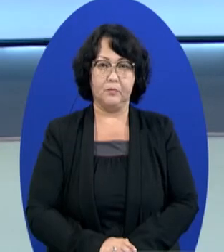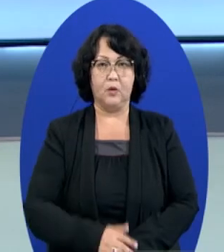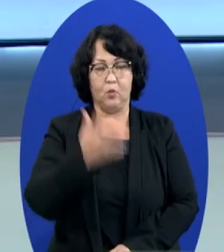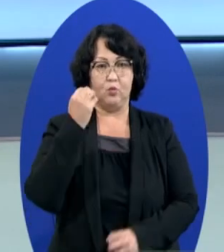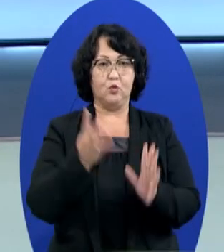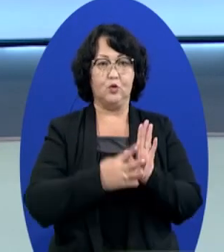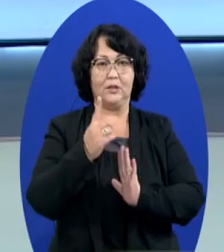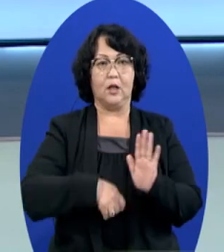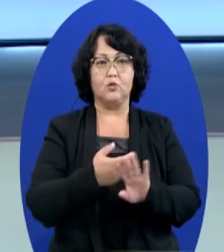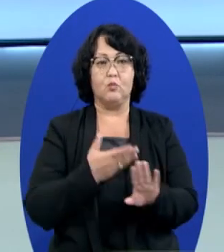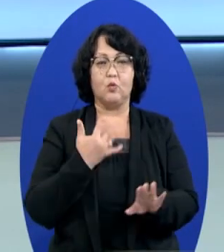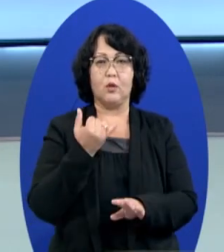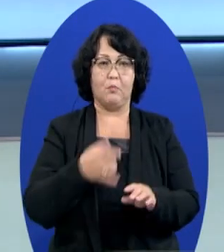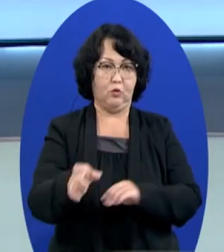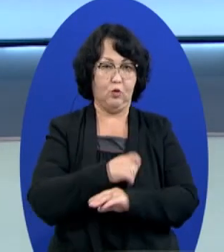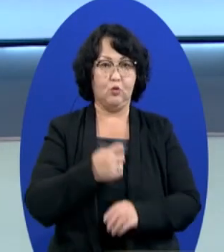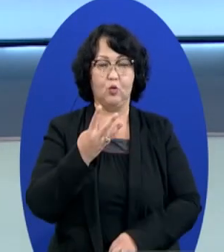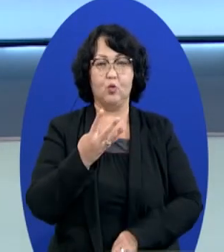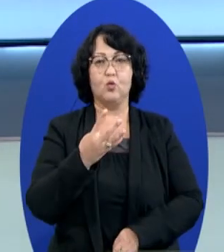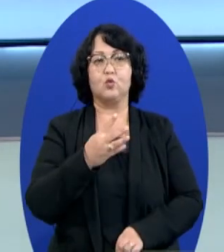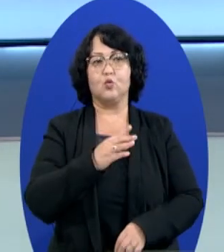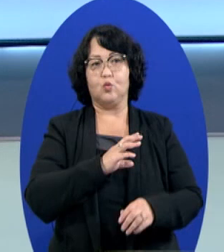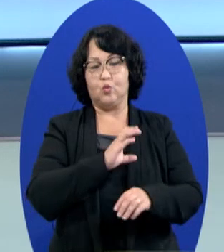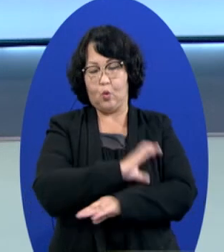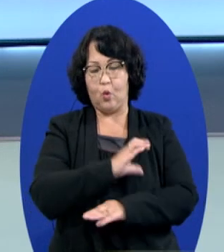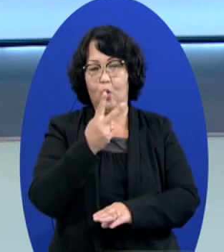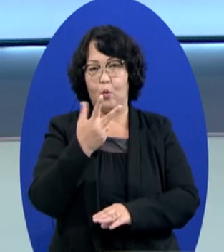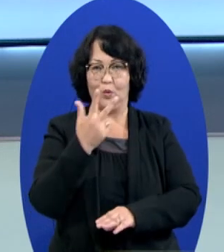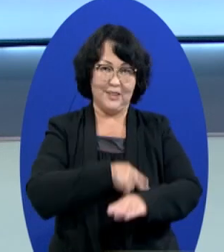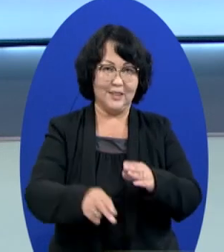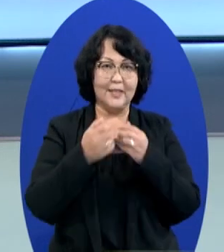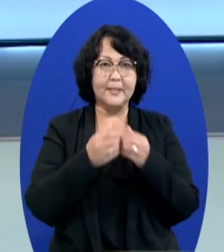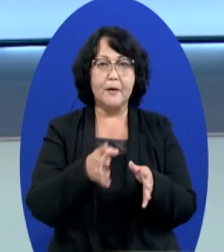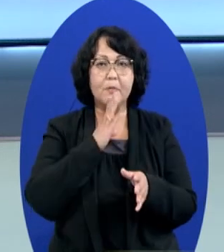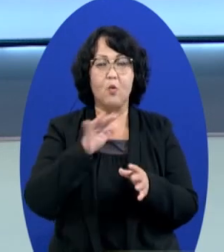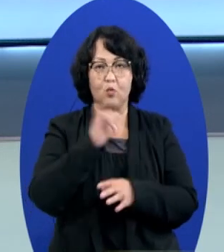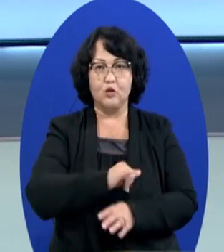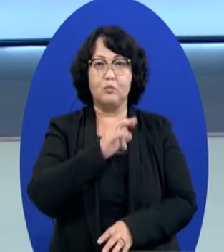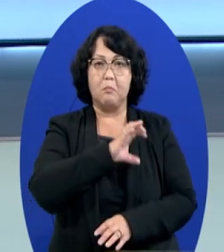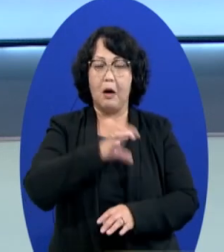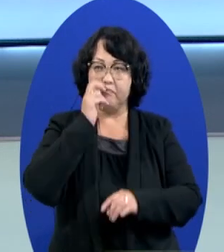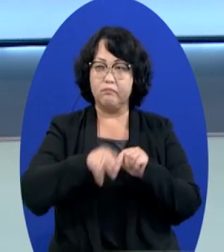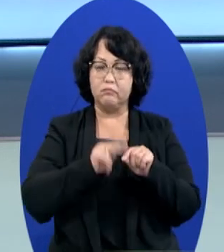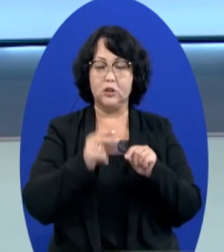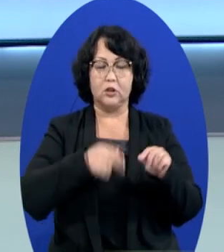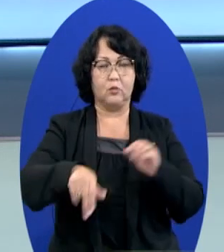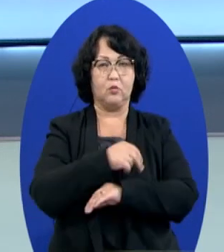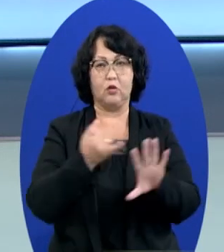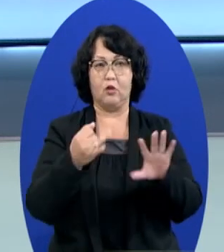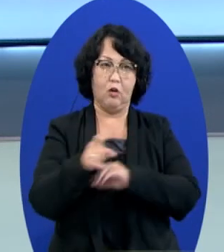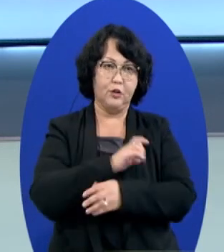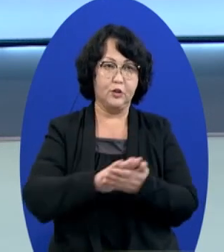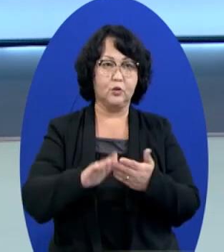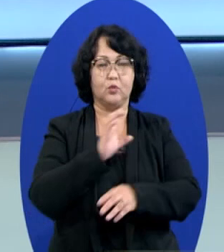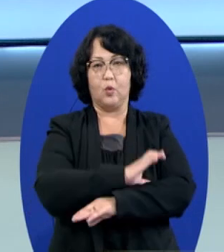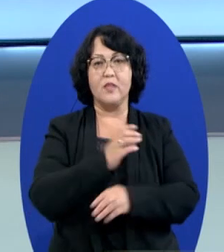19-р сараас өмнө нийслэлд 4 сургууль 23 цэцэрлэгийн барилгыг ашиглалтад хүлээж авахар улсын комисс ажиллаж байна. Чингэлтэй дүүргийн 7-р хороонд л гэхэд шинэ сургууль ашиглалтанд ороход бэлэн